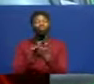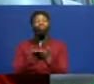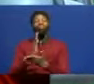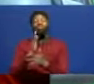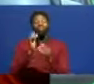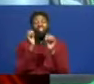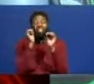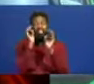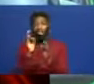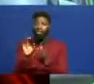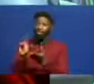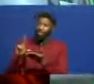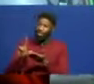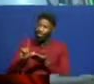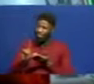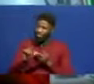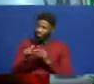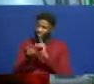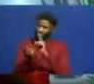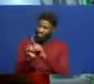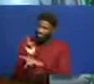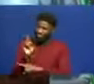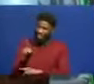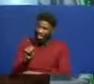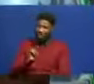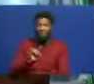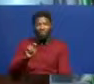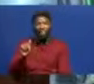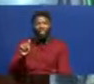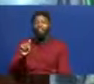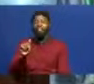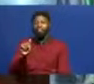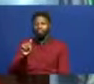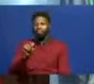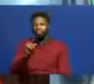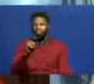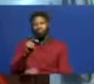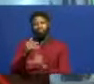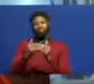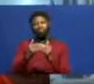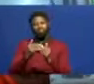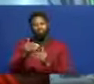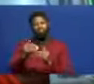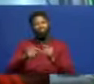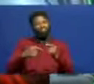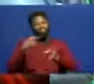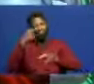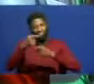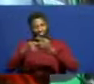ukichukua niwahakikishie kwamba unakopa pesa na kulipa, unakopa pesa na kulipa. Sasa ukiendelea kukopa pesa na kulipa ndo